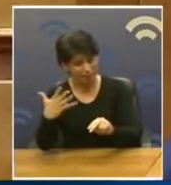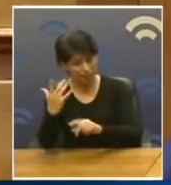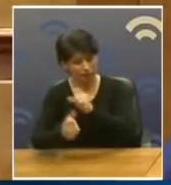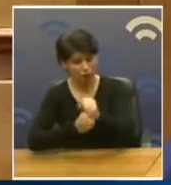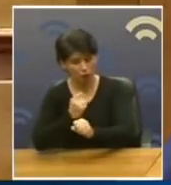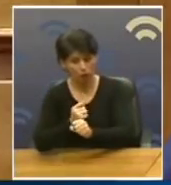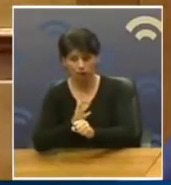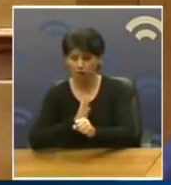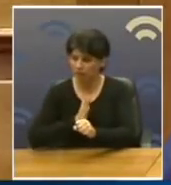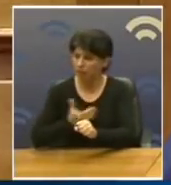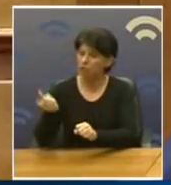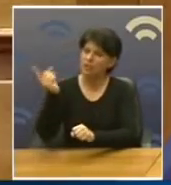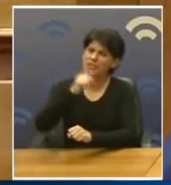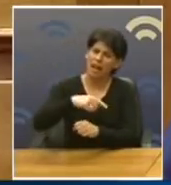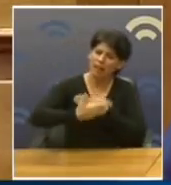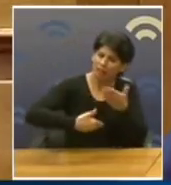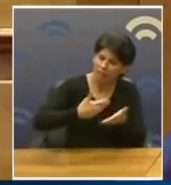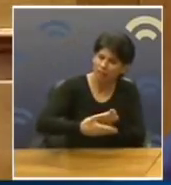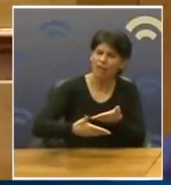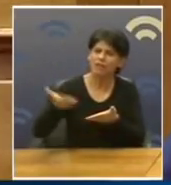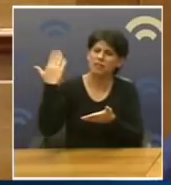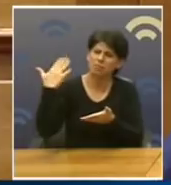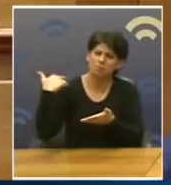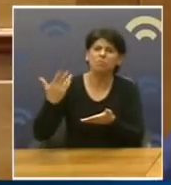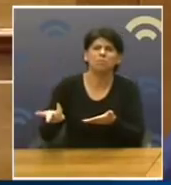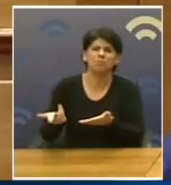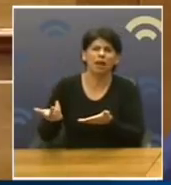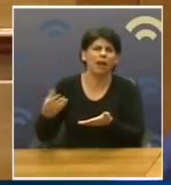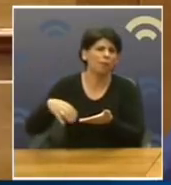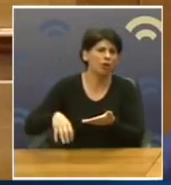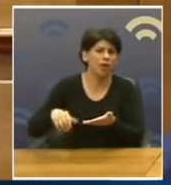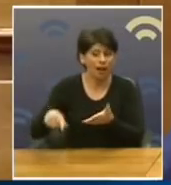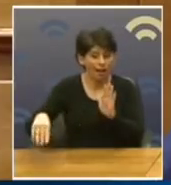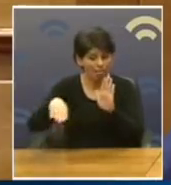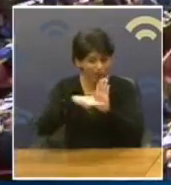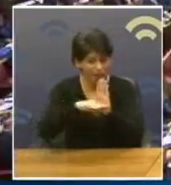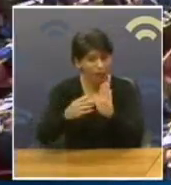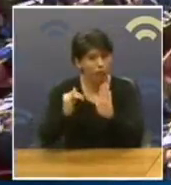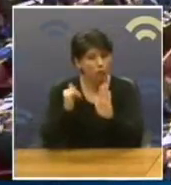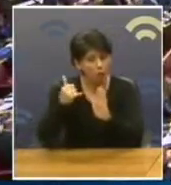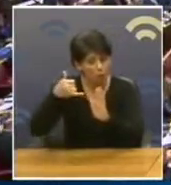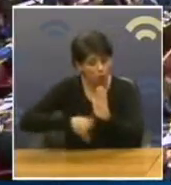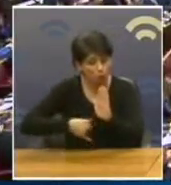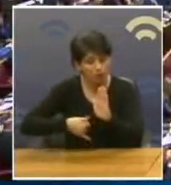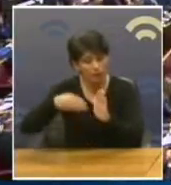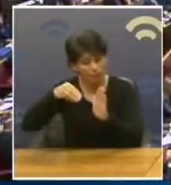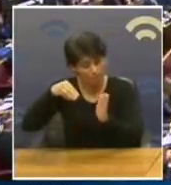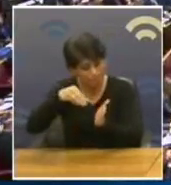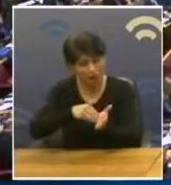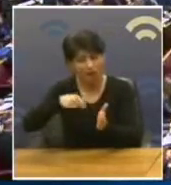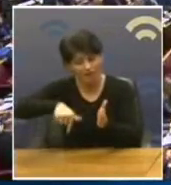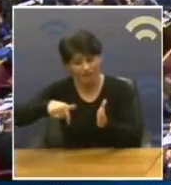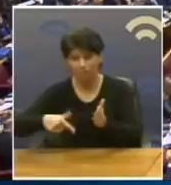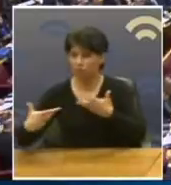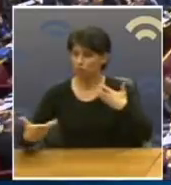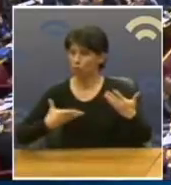που ανήκαν τότε σε άλλες γενιές και σε περασμένους κόσμους, αλλά μια διάταξη που ουσιαστικά επαναβαπτίζεται σήμερα, κάτω από τους σύγχρονους